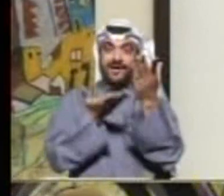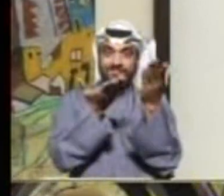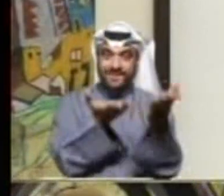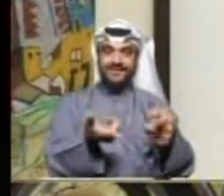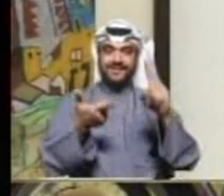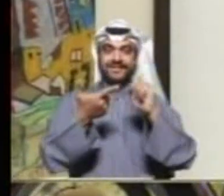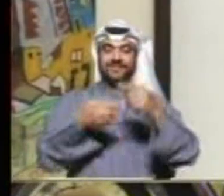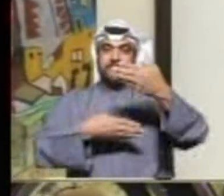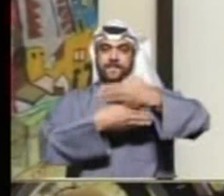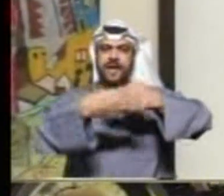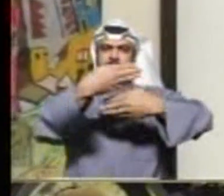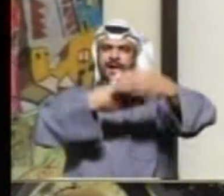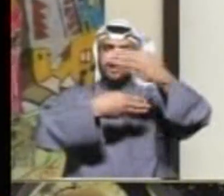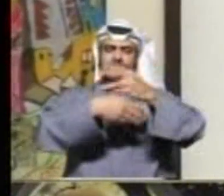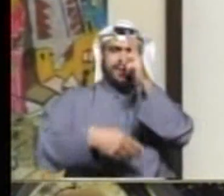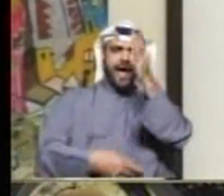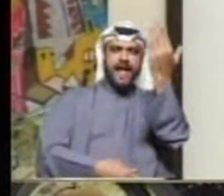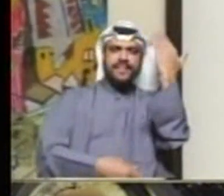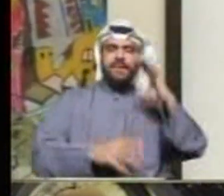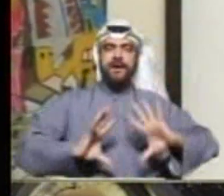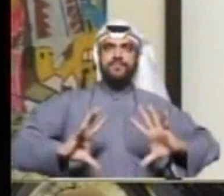وكذلك المباني التاريخية القديمة